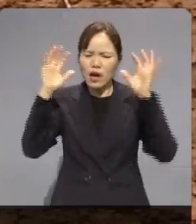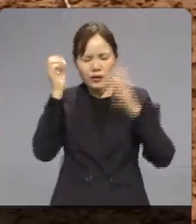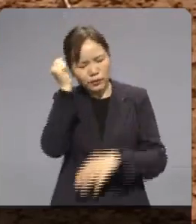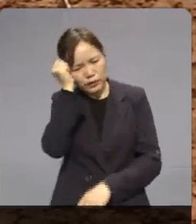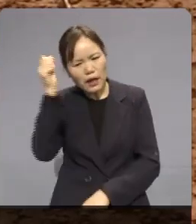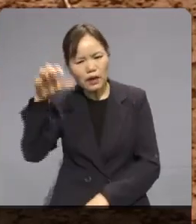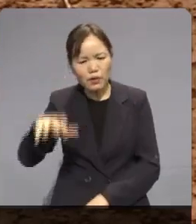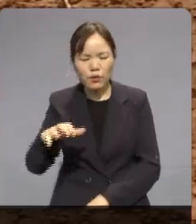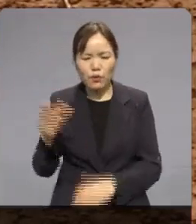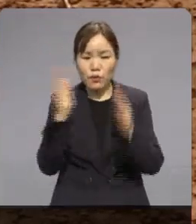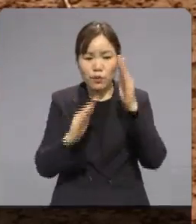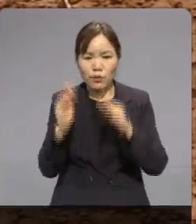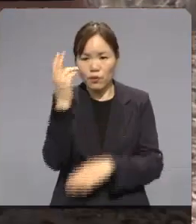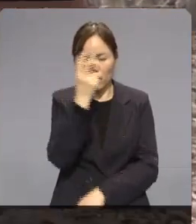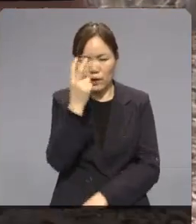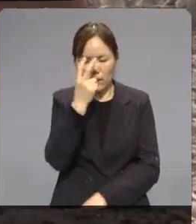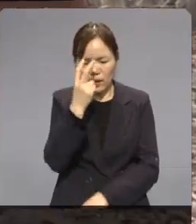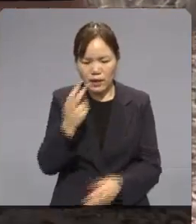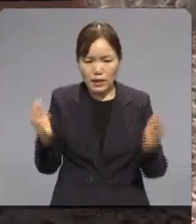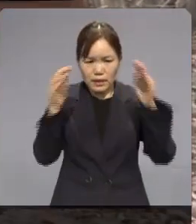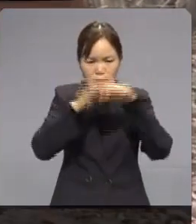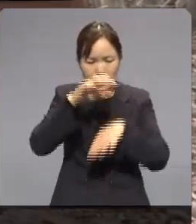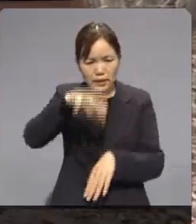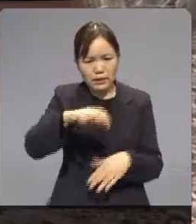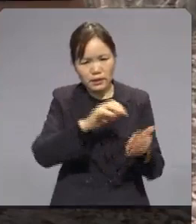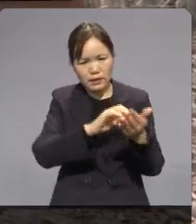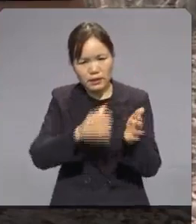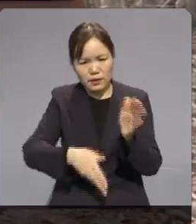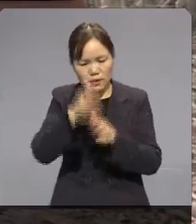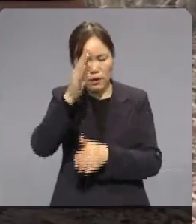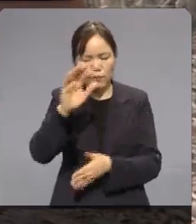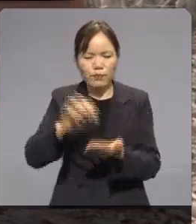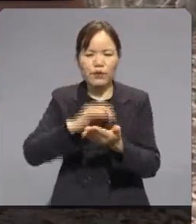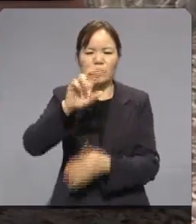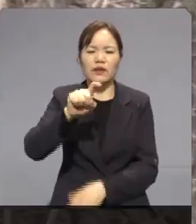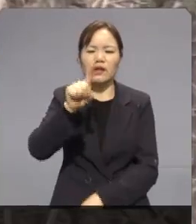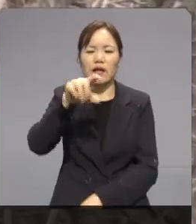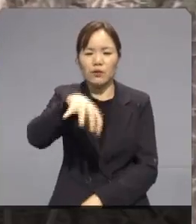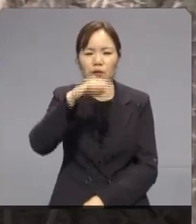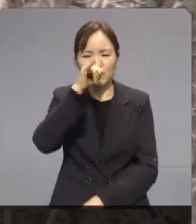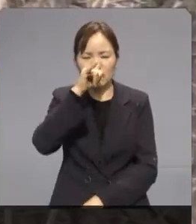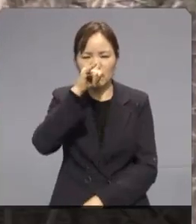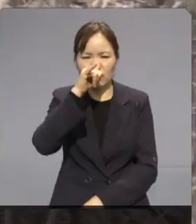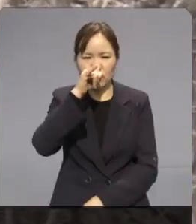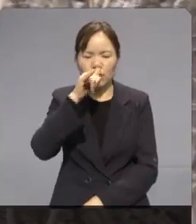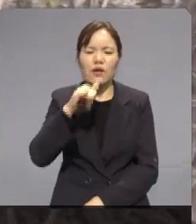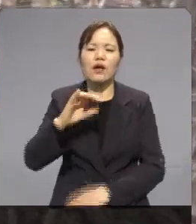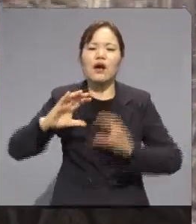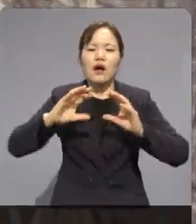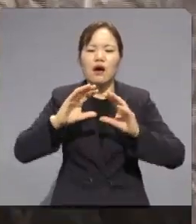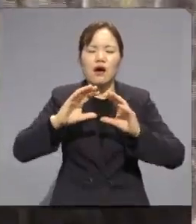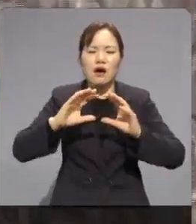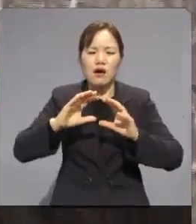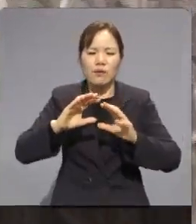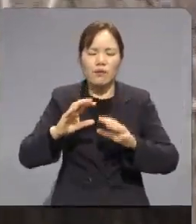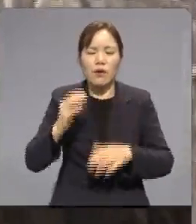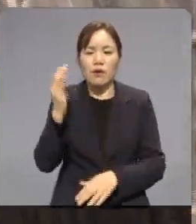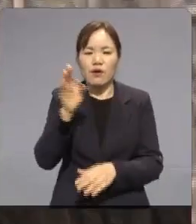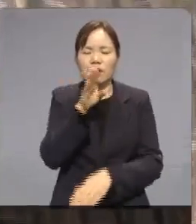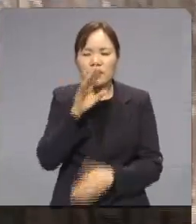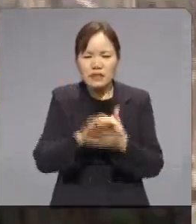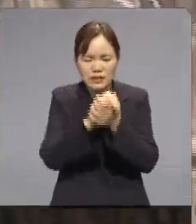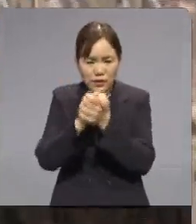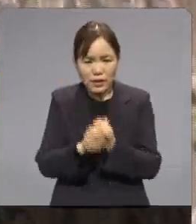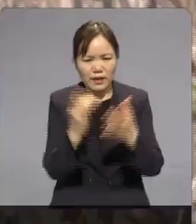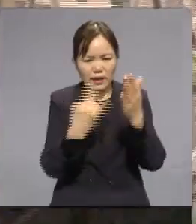숙소와 관사 등 건물 11개 동이 남아 있으며 진실 화회 위원회에서 국가와 경기도에 대해 성 군 유적지